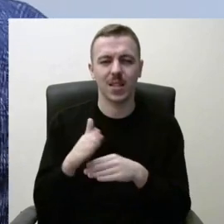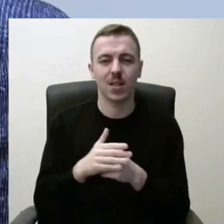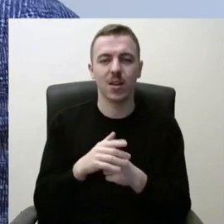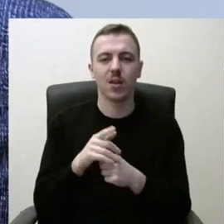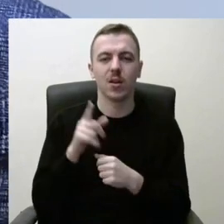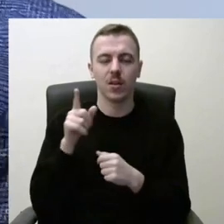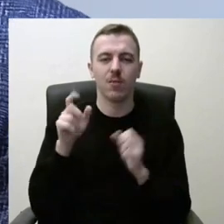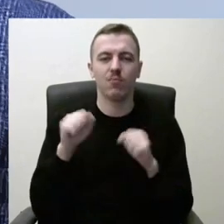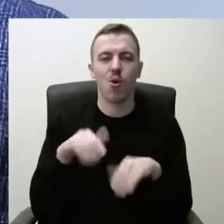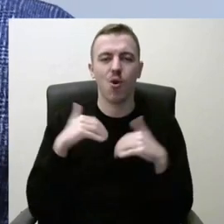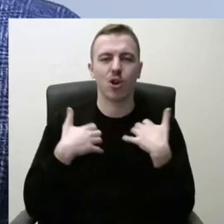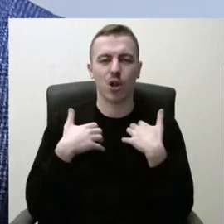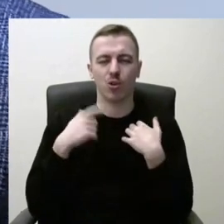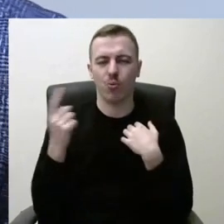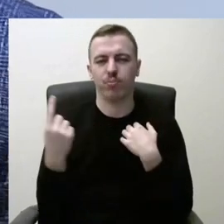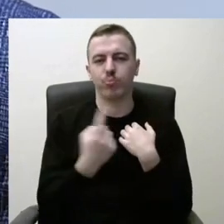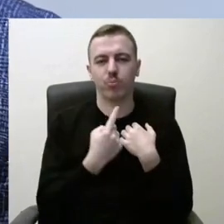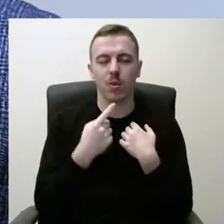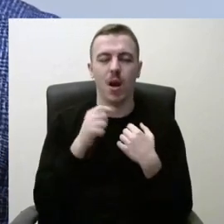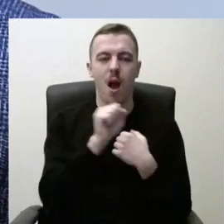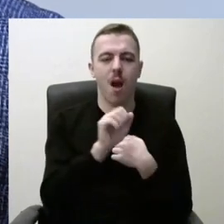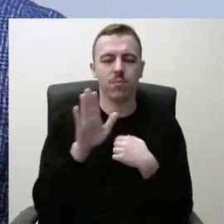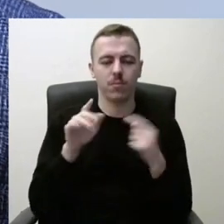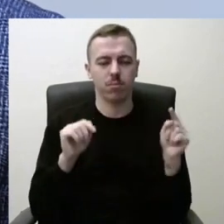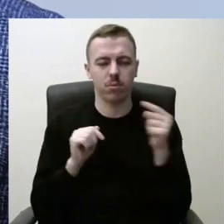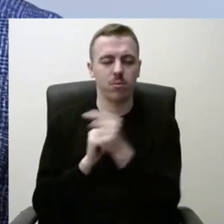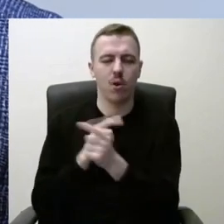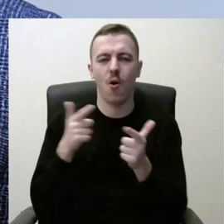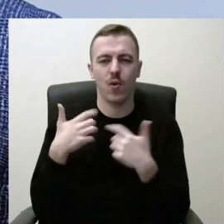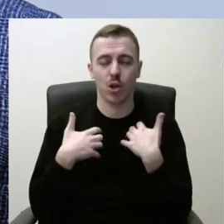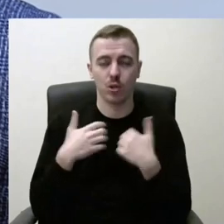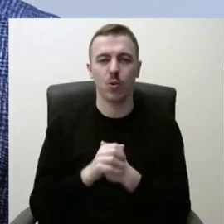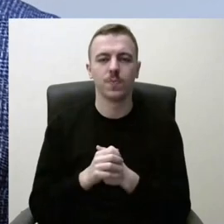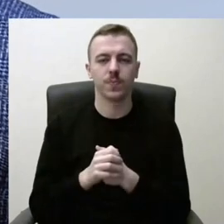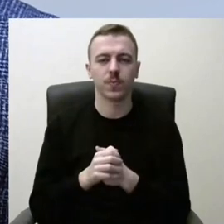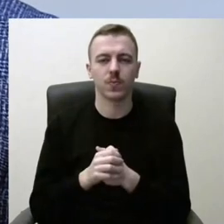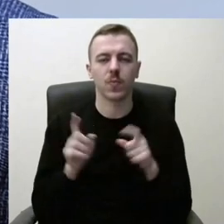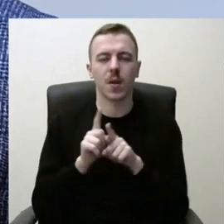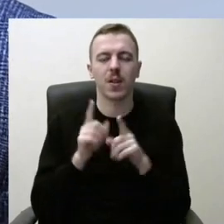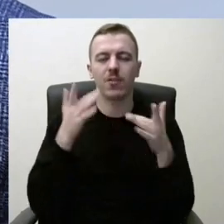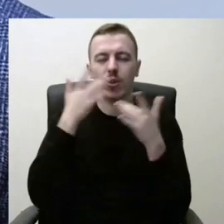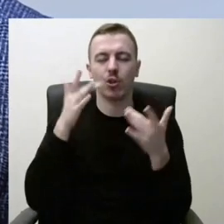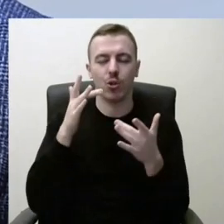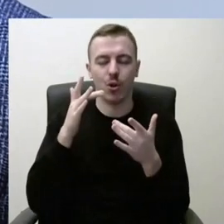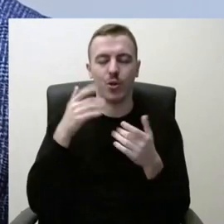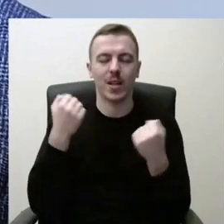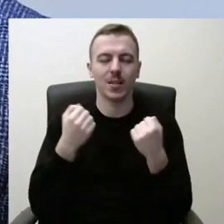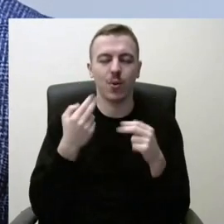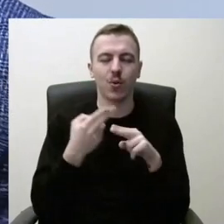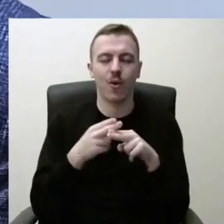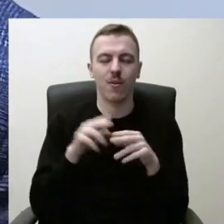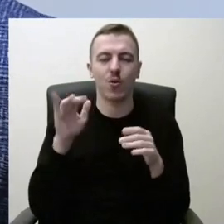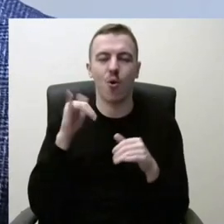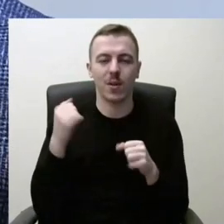trumpinti kelionę nuo taško A iki taško B. Trečia, išlaikyti viešojo transporto kokybę. Tai dar kartą čia